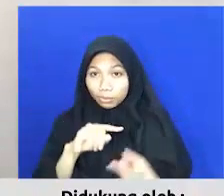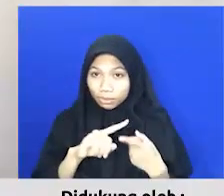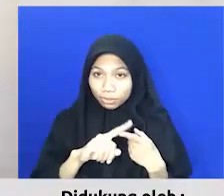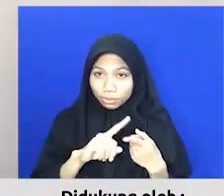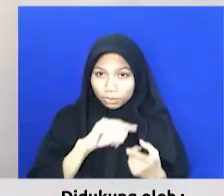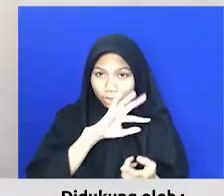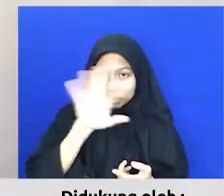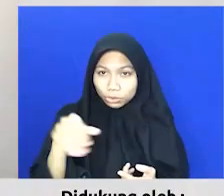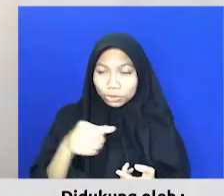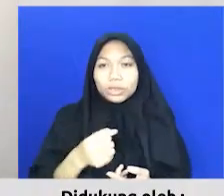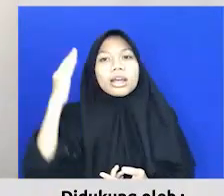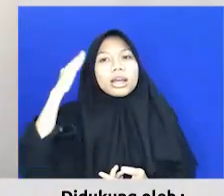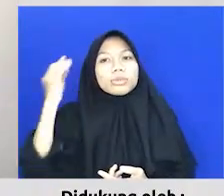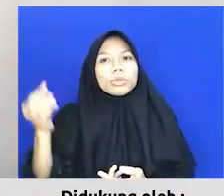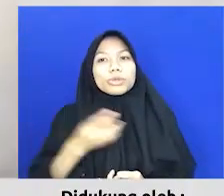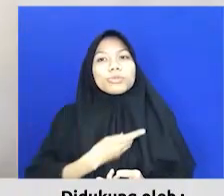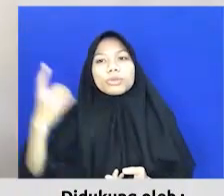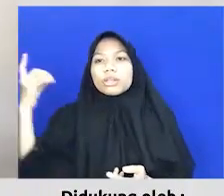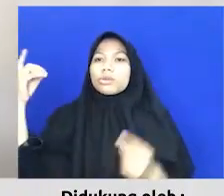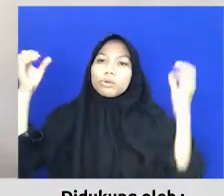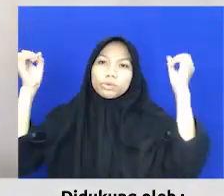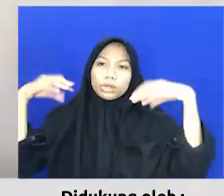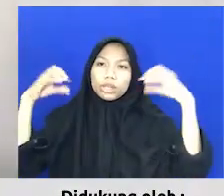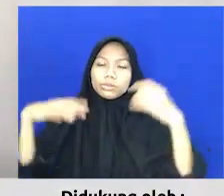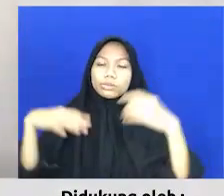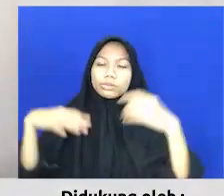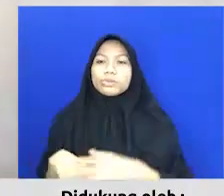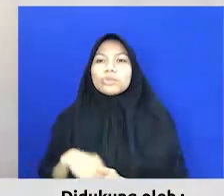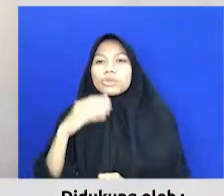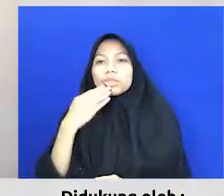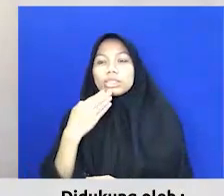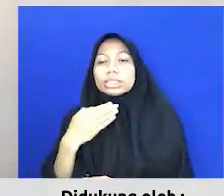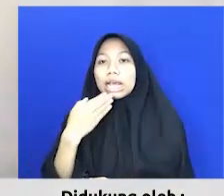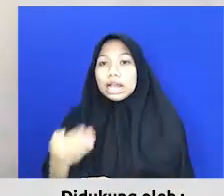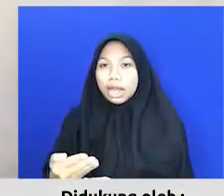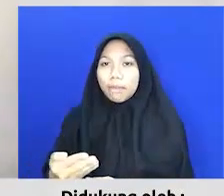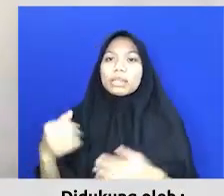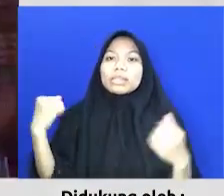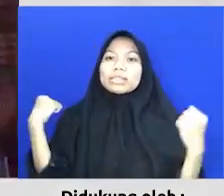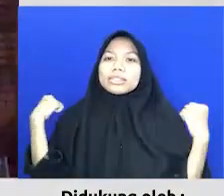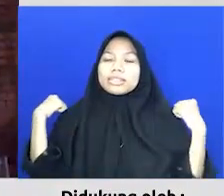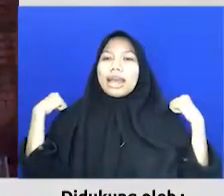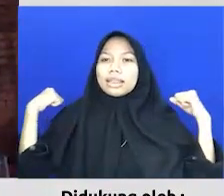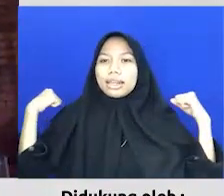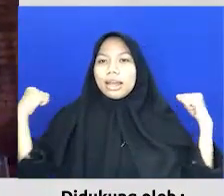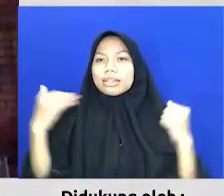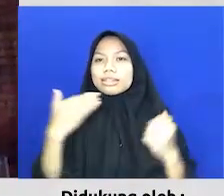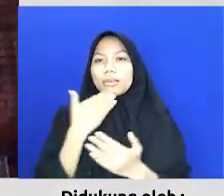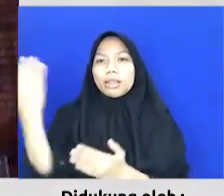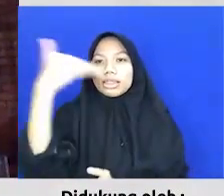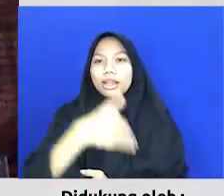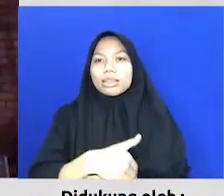sangat mempengaruhi perjalanan bangsa ini, dan khususnya bagi kita yang bekerja di dunia film,